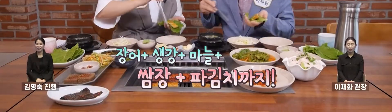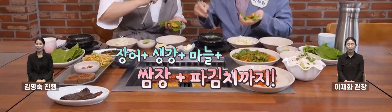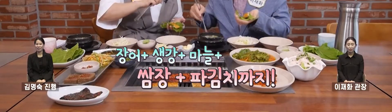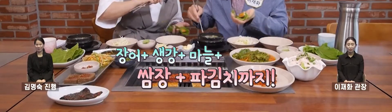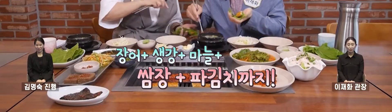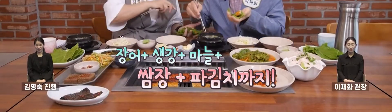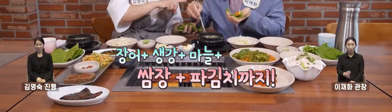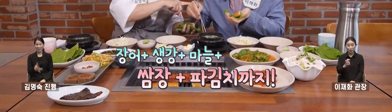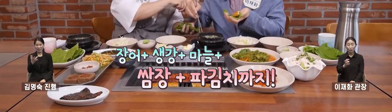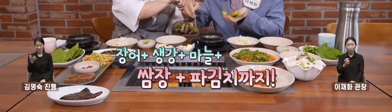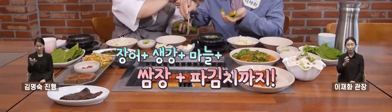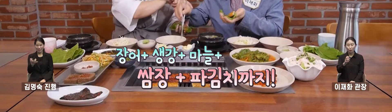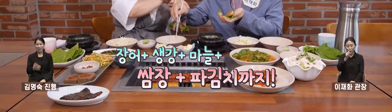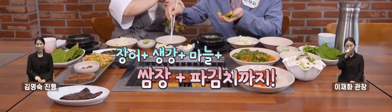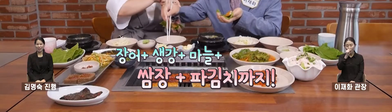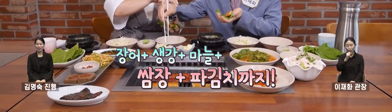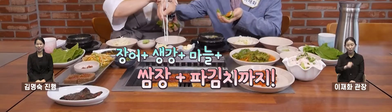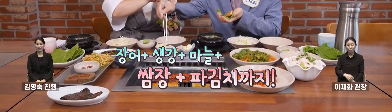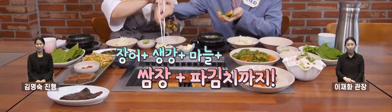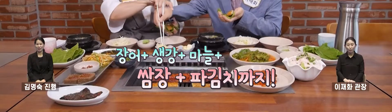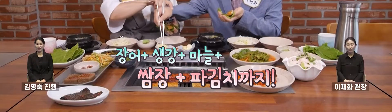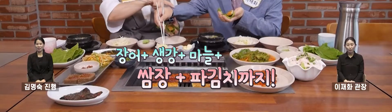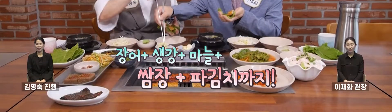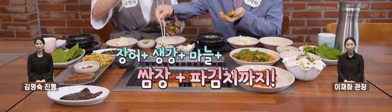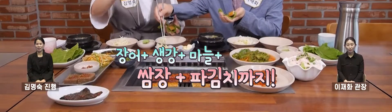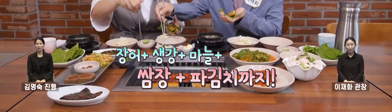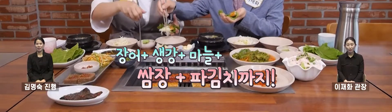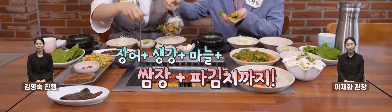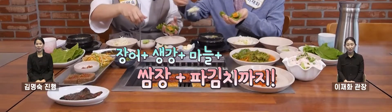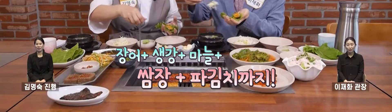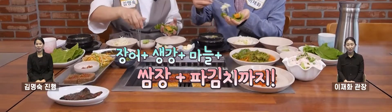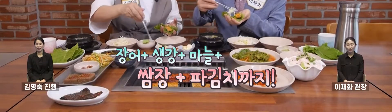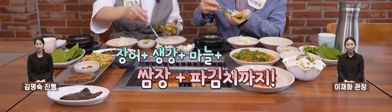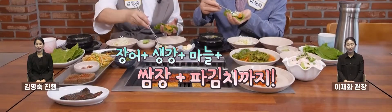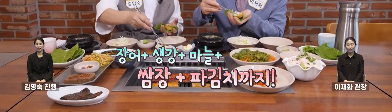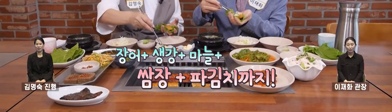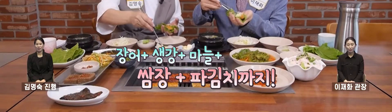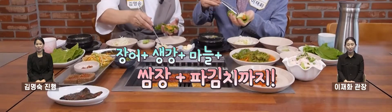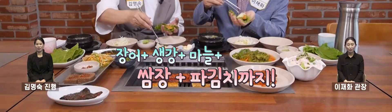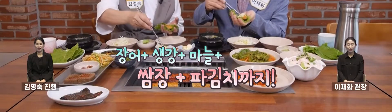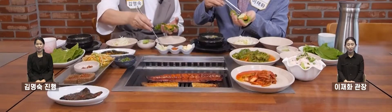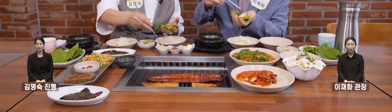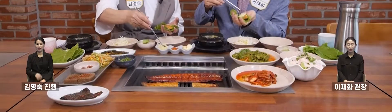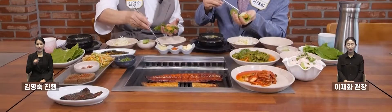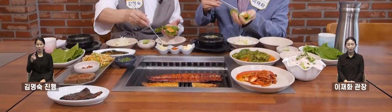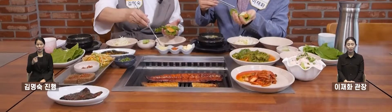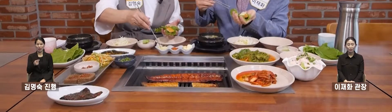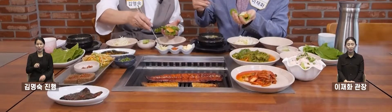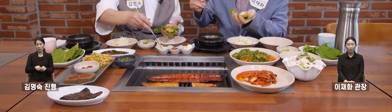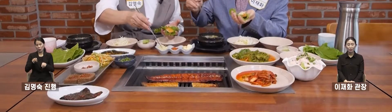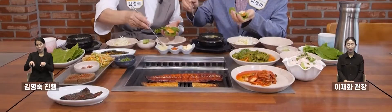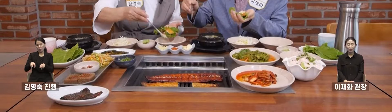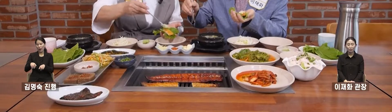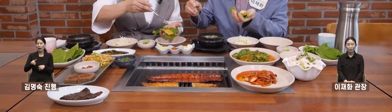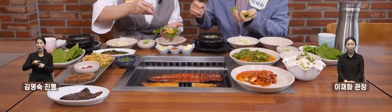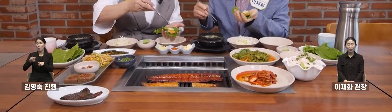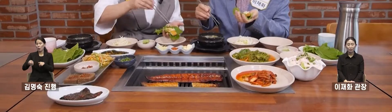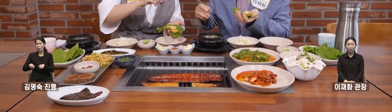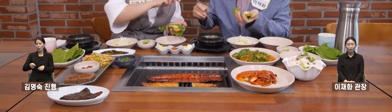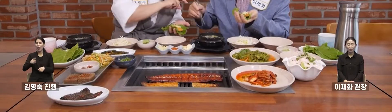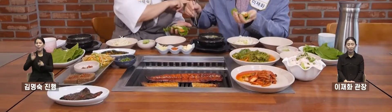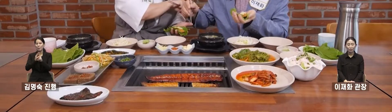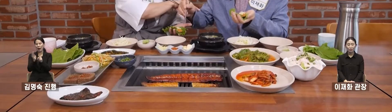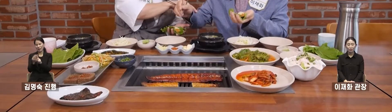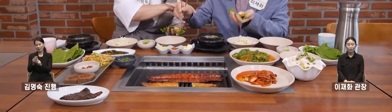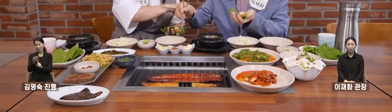올리시나요? 생강도 좋죠. 네, 생강 여기 오케이. 생강 올리고 그 다음에 그 옆에